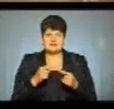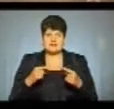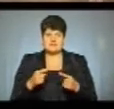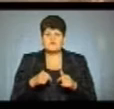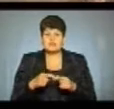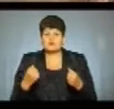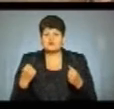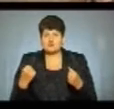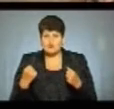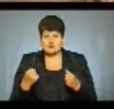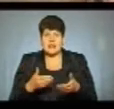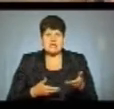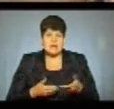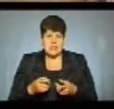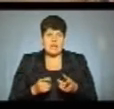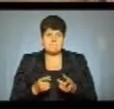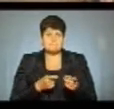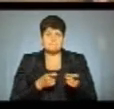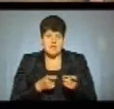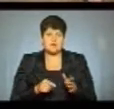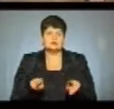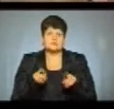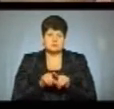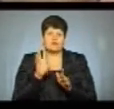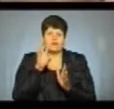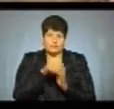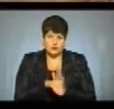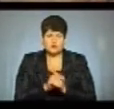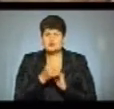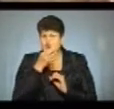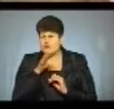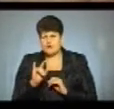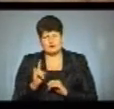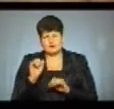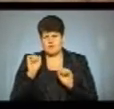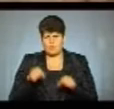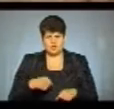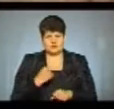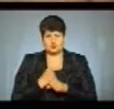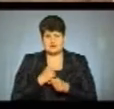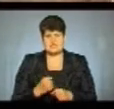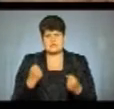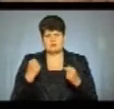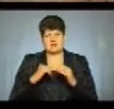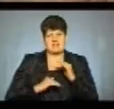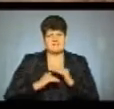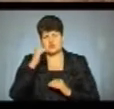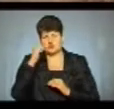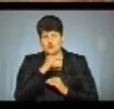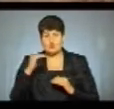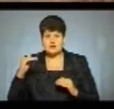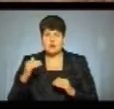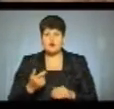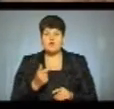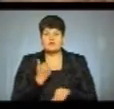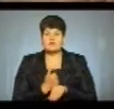спорту, і біатлон не виключення, що з любої дитини можна зробити спортсмена високого класу, головне